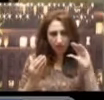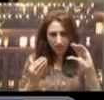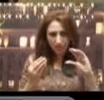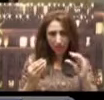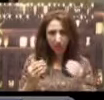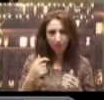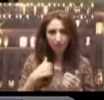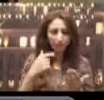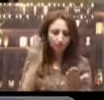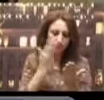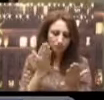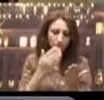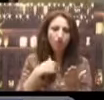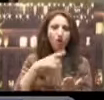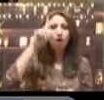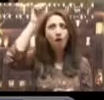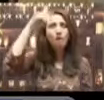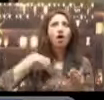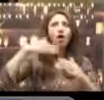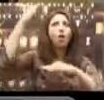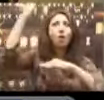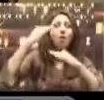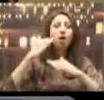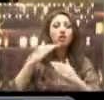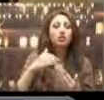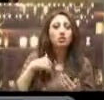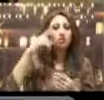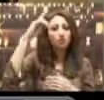كنت بدات اقرب زياده من ربنا سبحانه وتعالى،